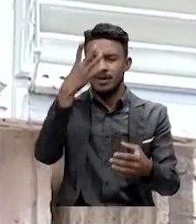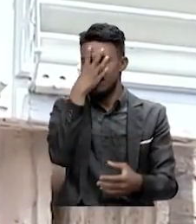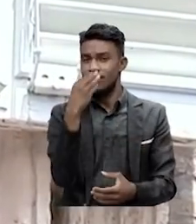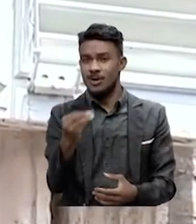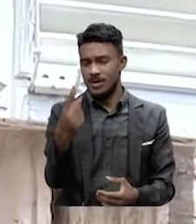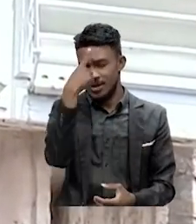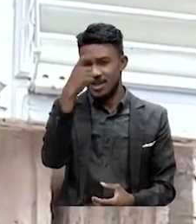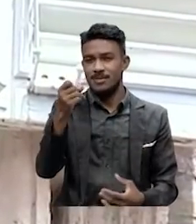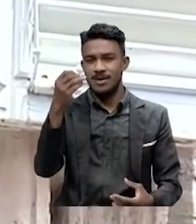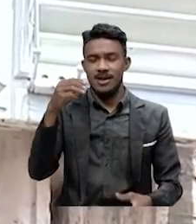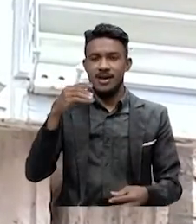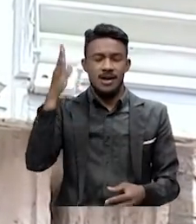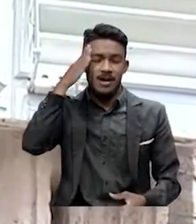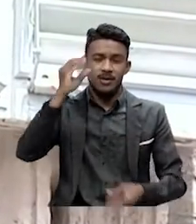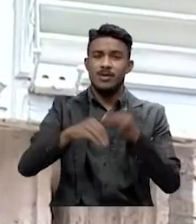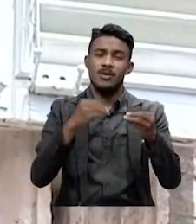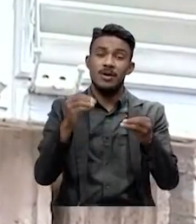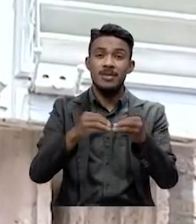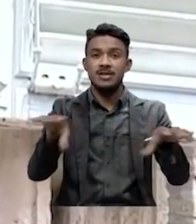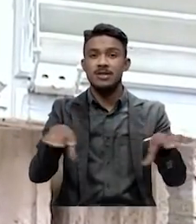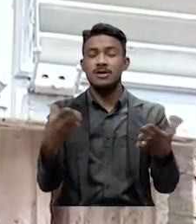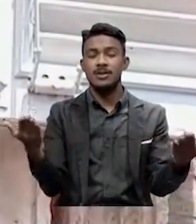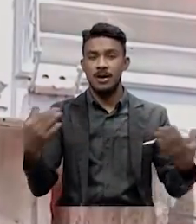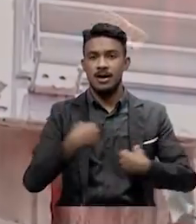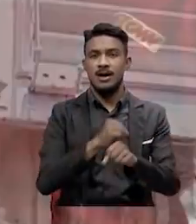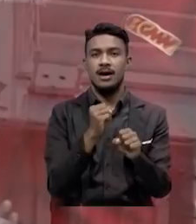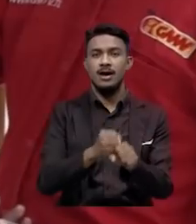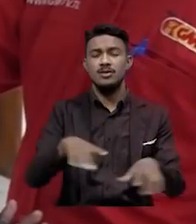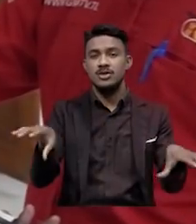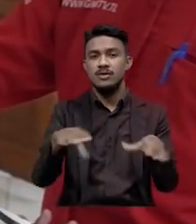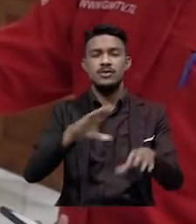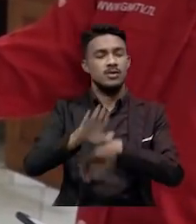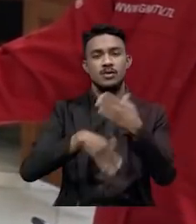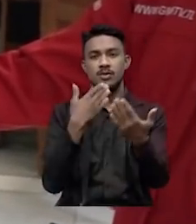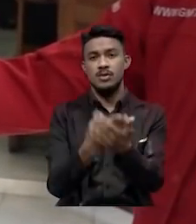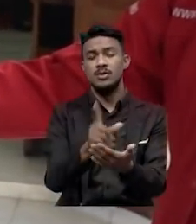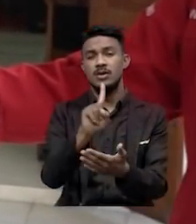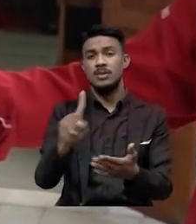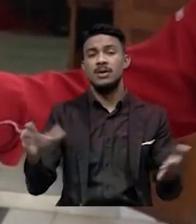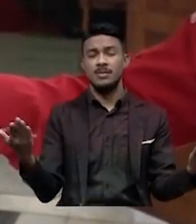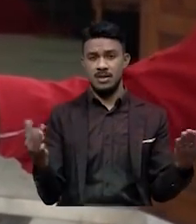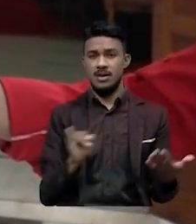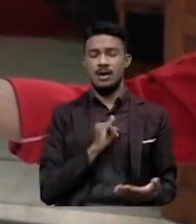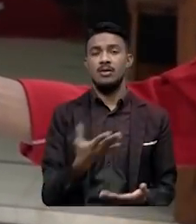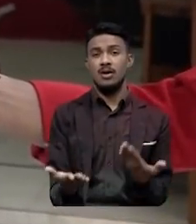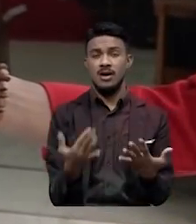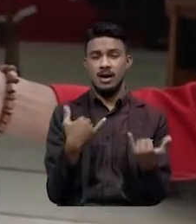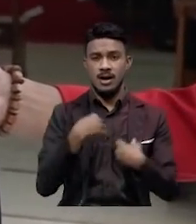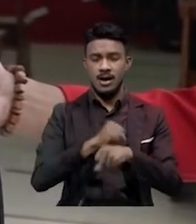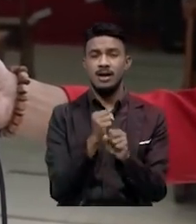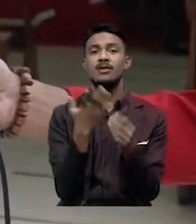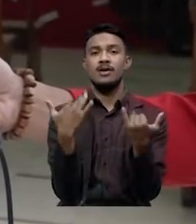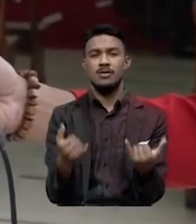ba papel ne be halo hanoin kona servisu bot dan ini nia no mos buat ne pa hal down se ane